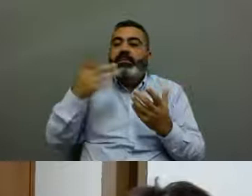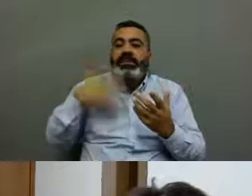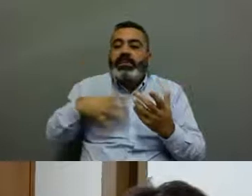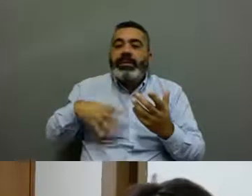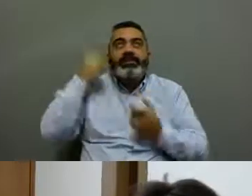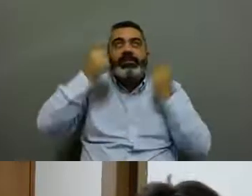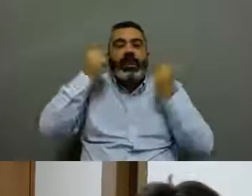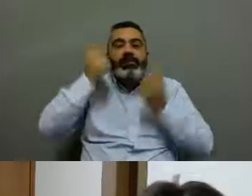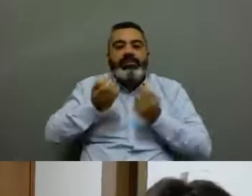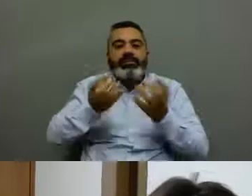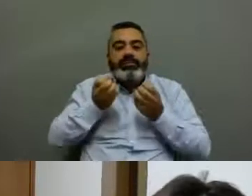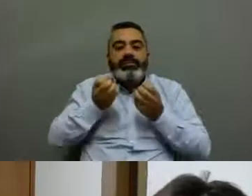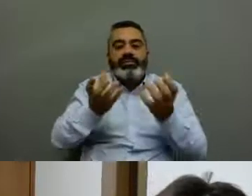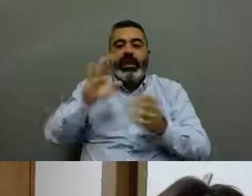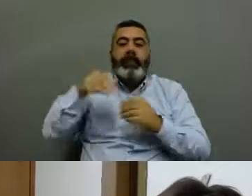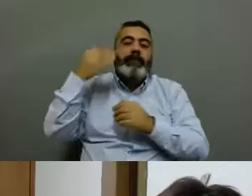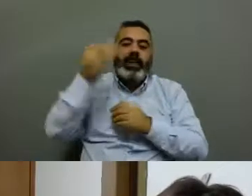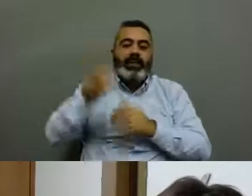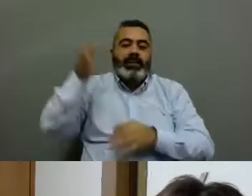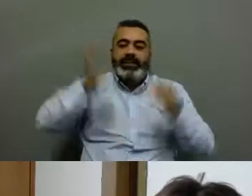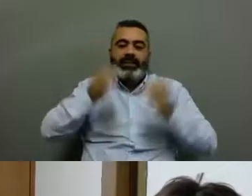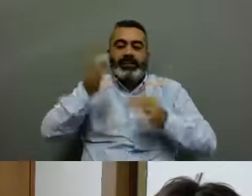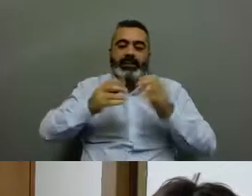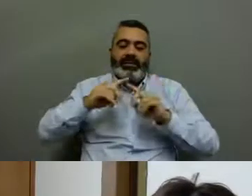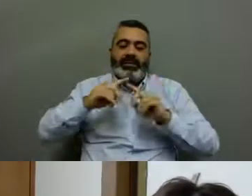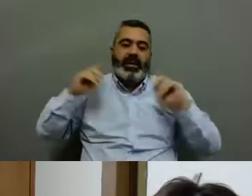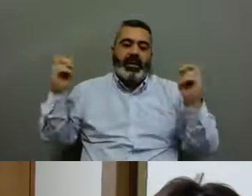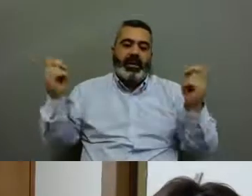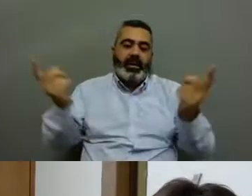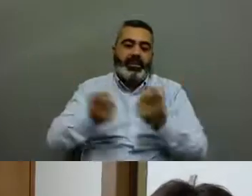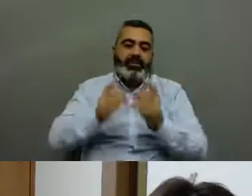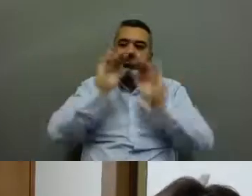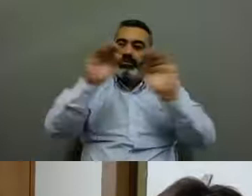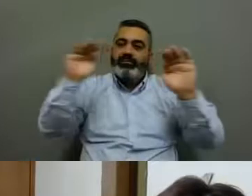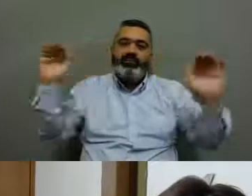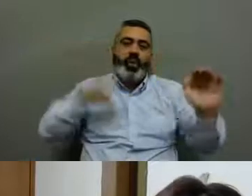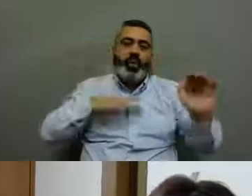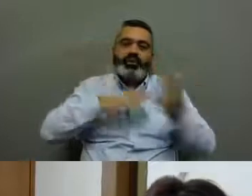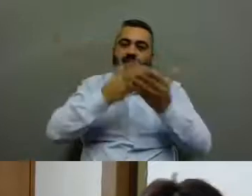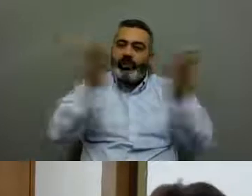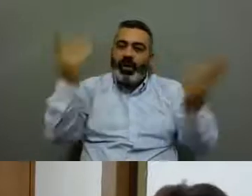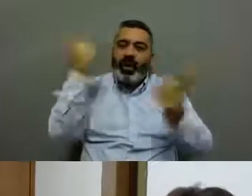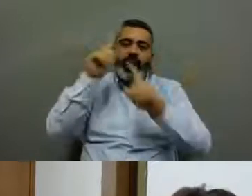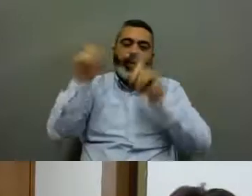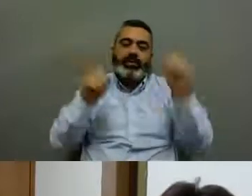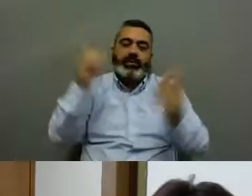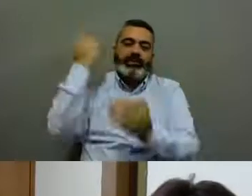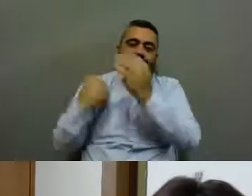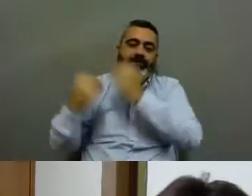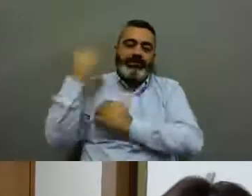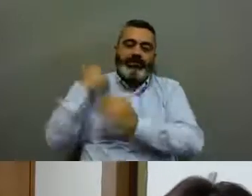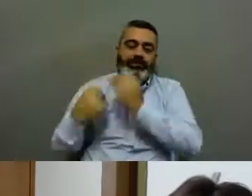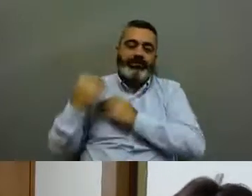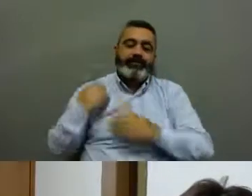μαζί μας πριν να πάμε μετά να δώσουμε το λόγο και στο κοινό για ερωτήσεις και